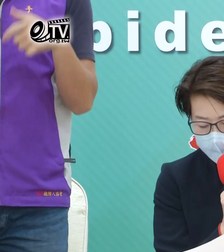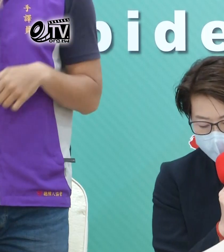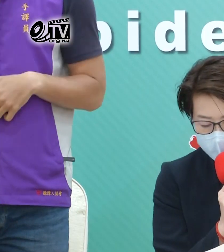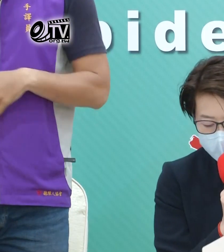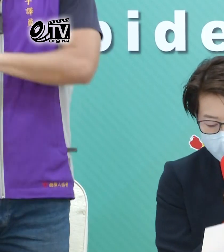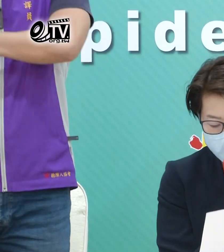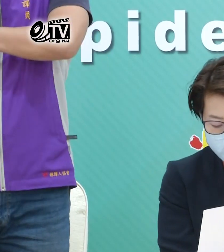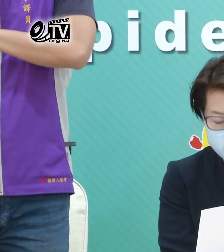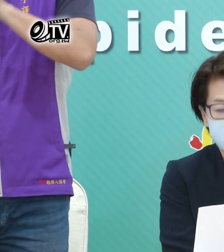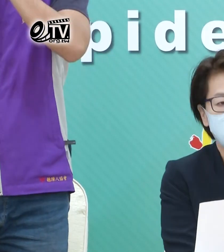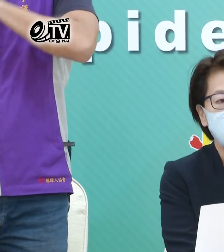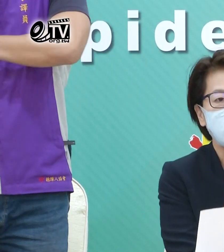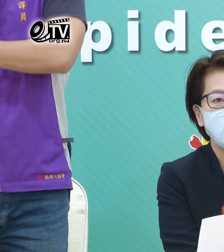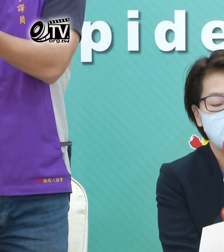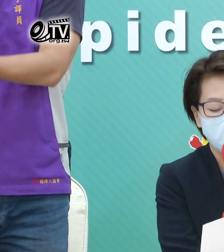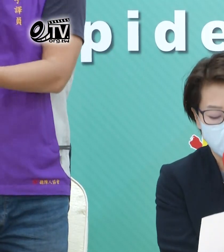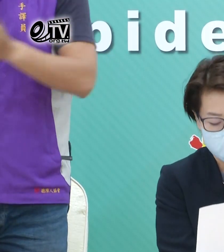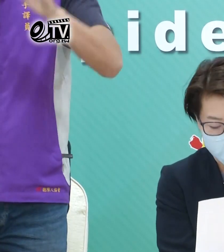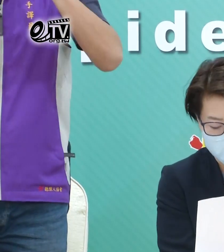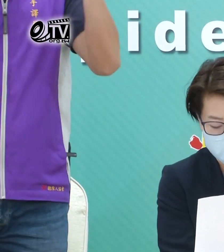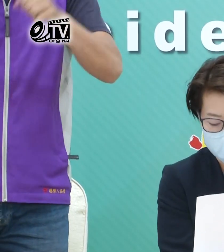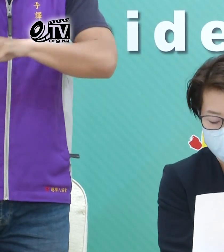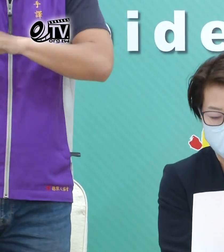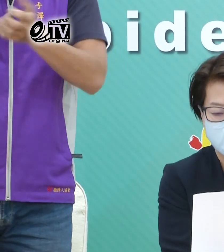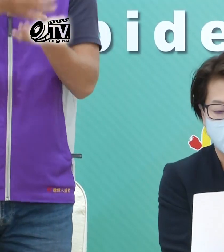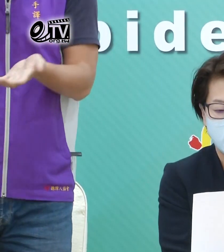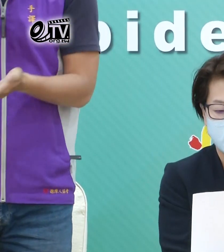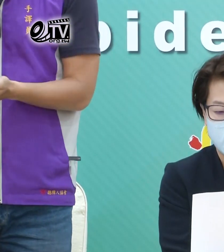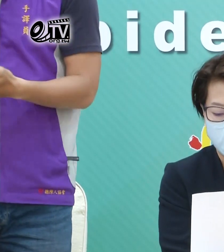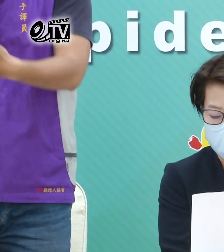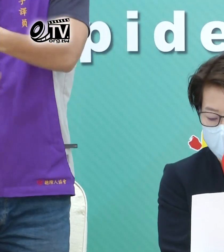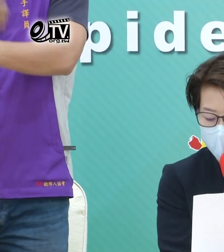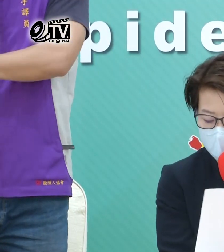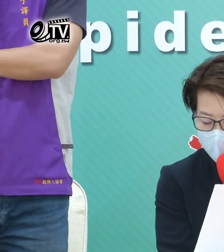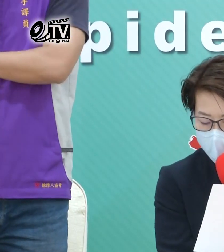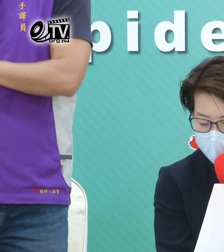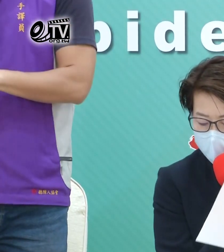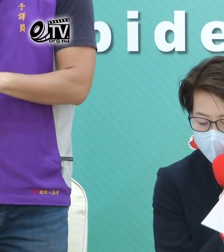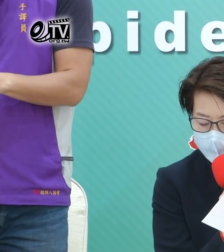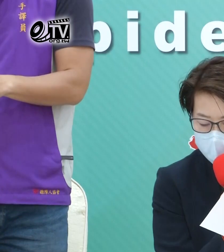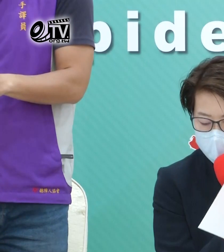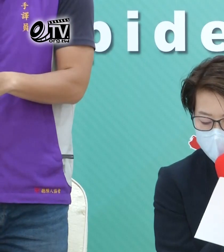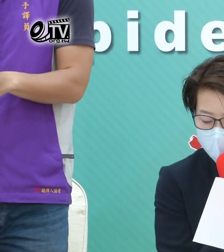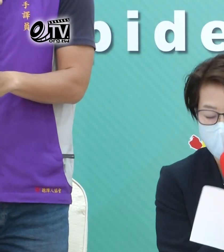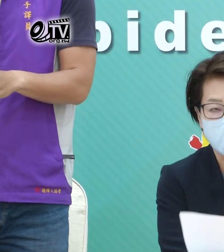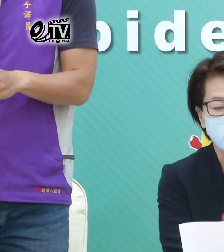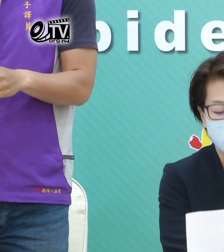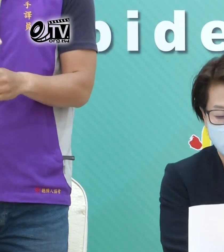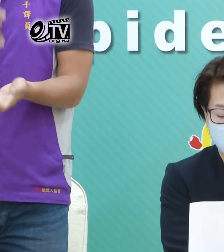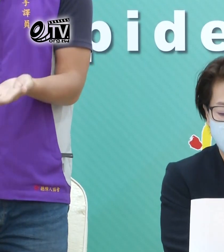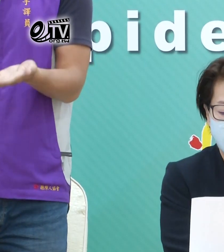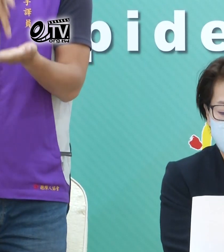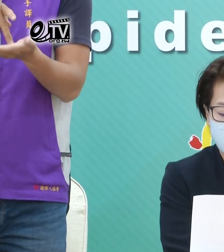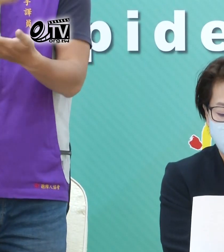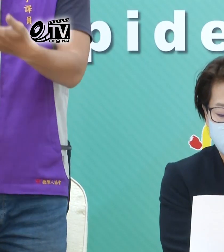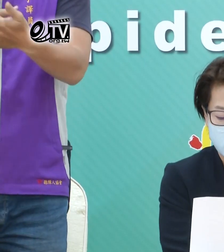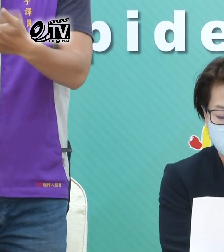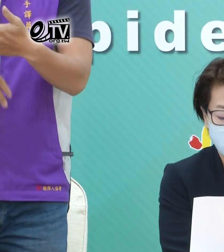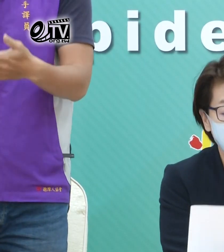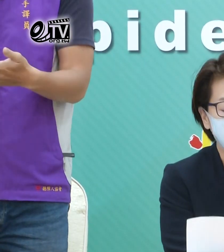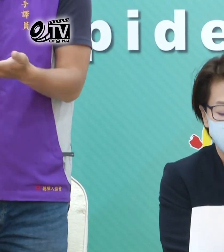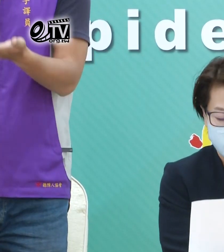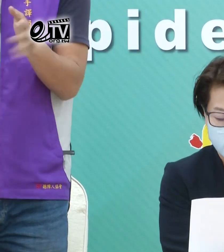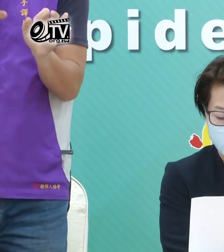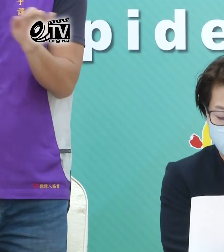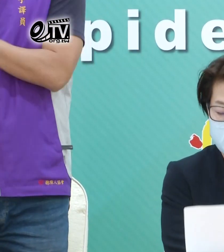或国宅里面的话，出租国宅或社宅里面的话，我们也会提供相关的减租或延租的相关的